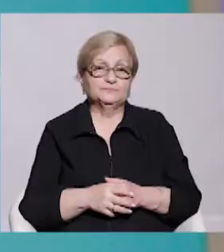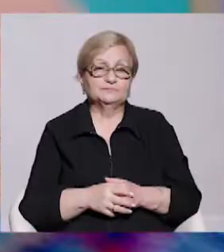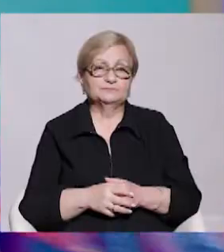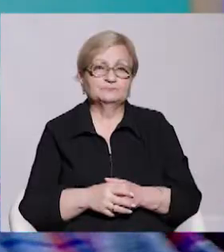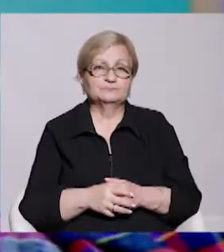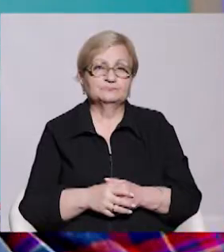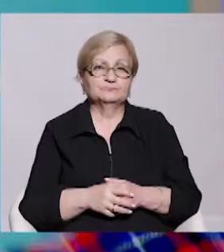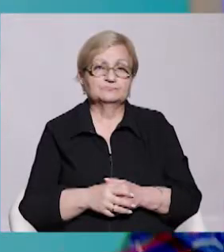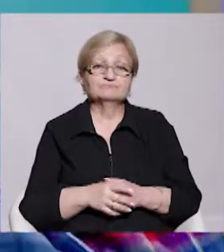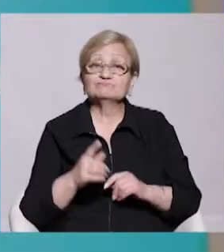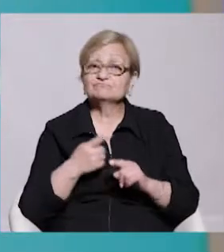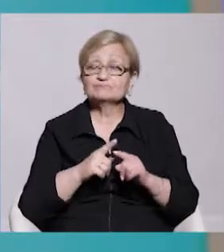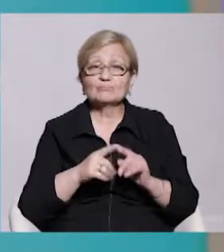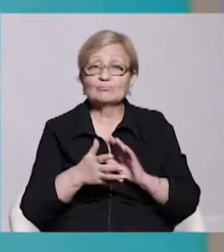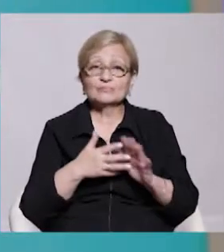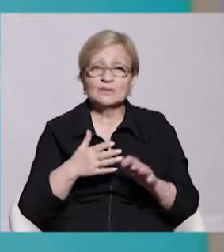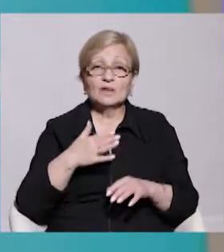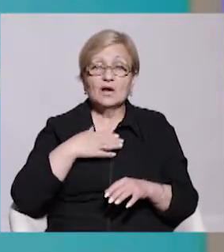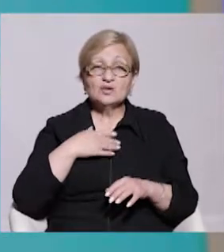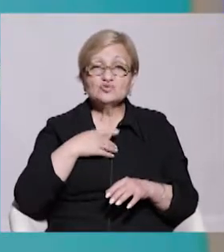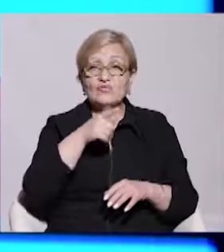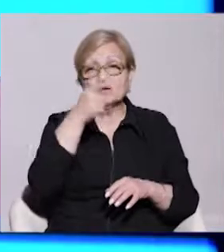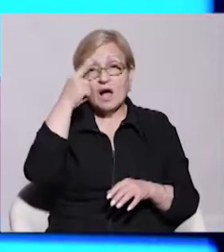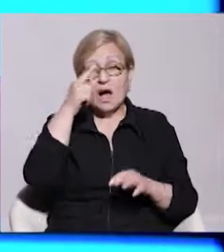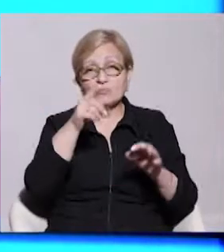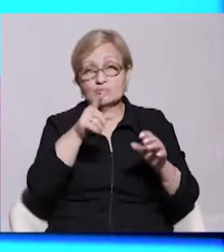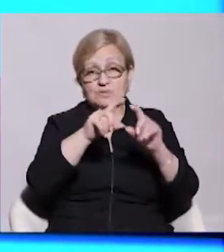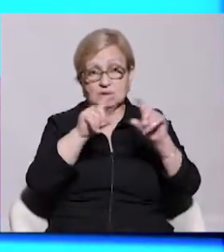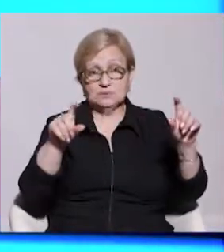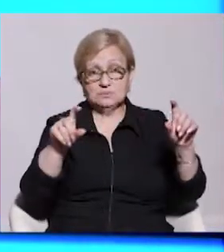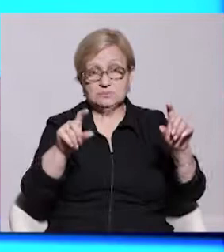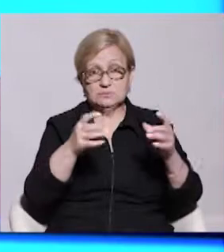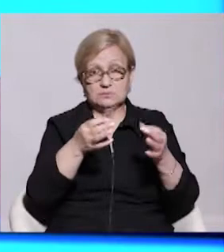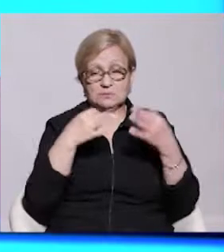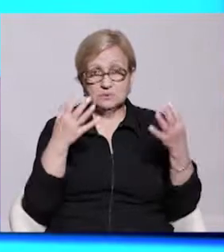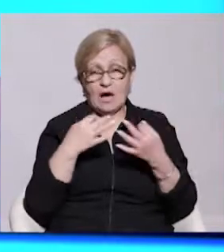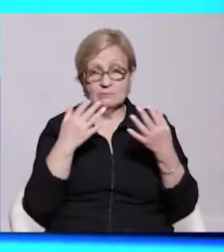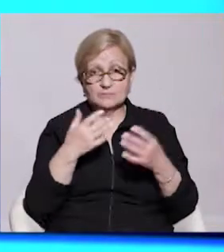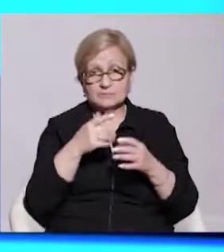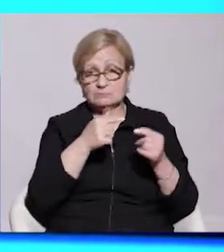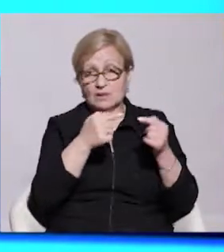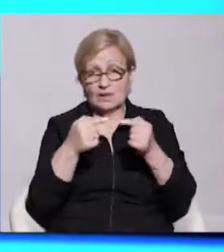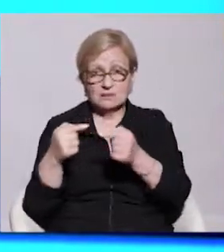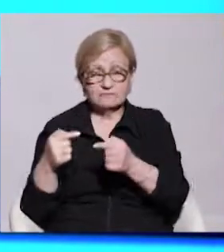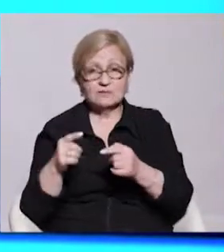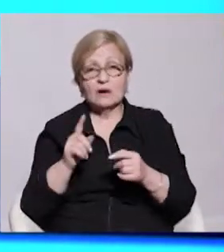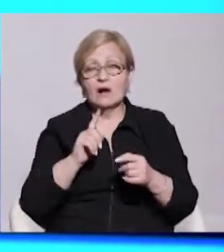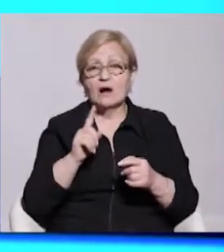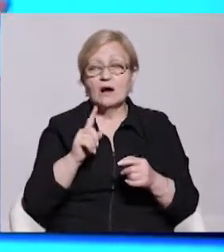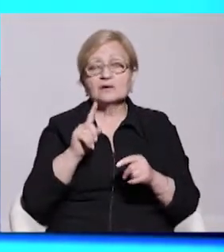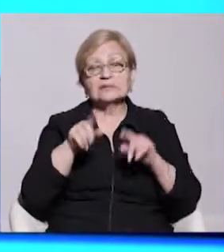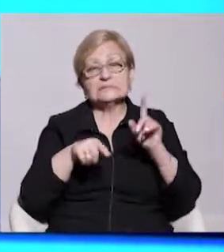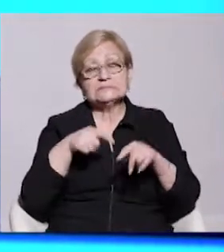ხედავთ? ესე იგი, ჩვენი ამოცანის პირობის მიხედვით, ამბის მიხედვით,